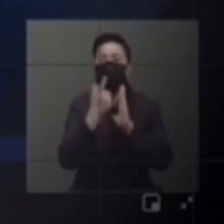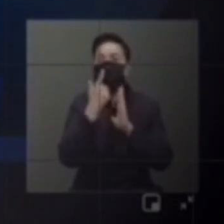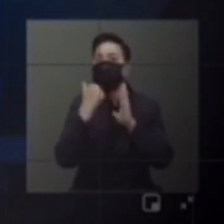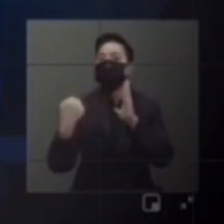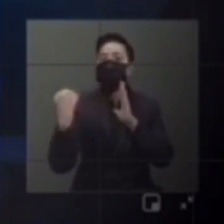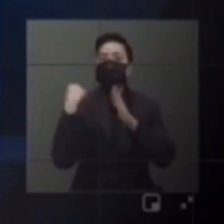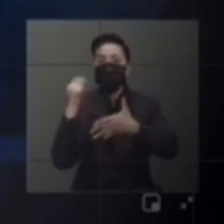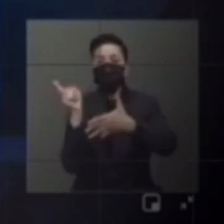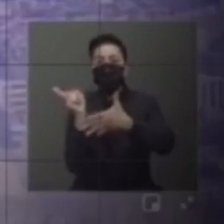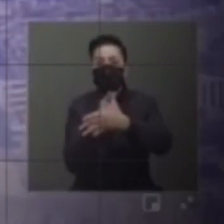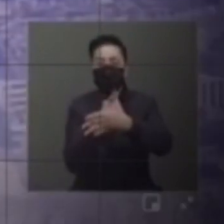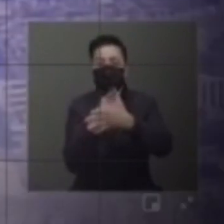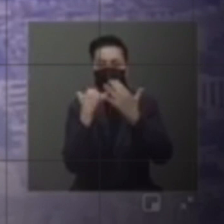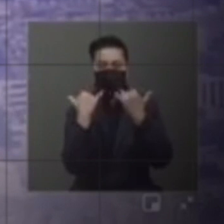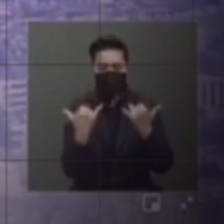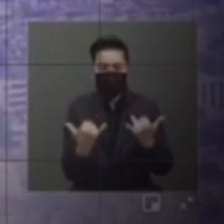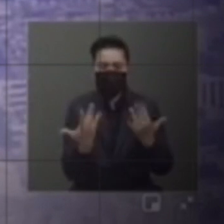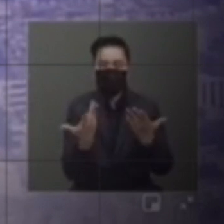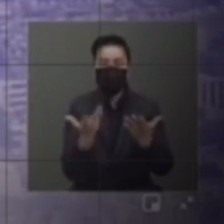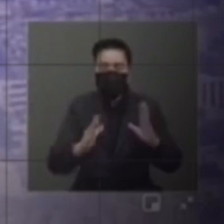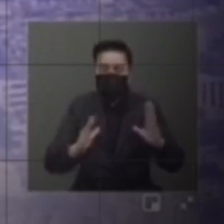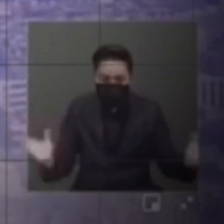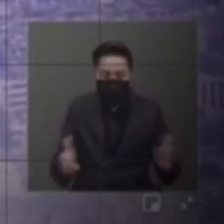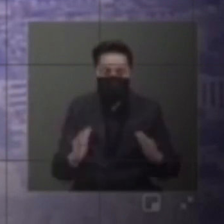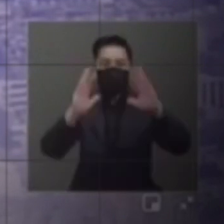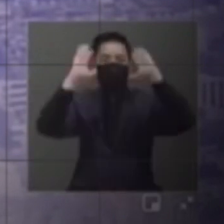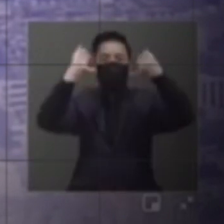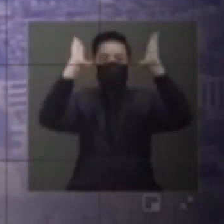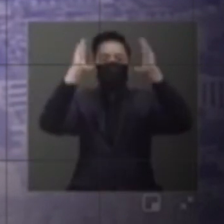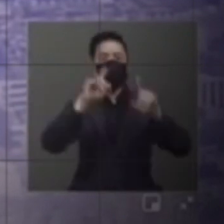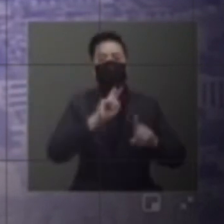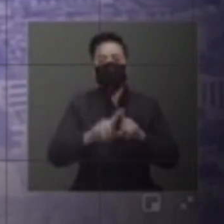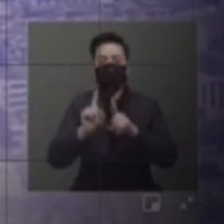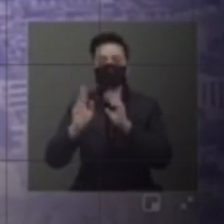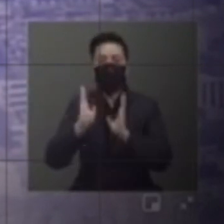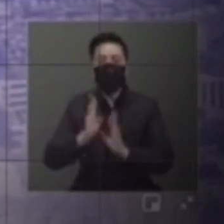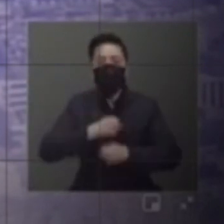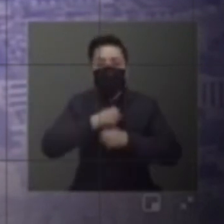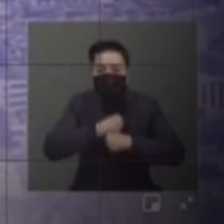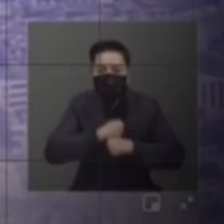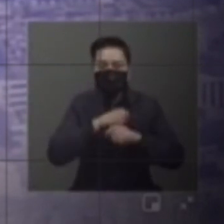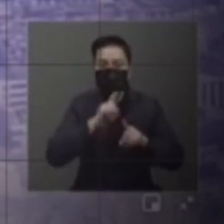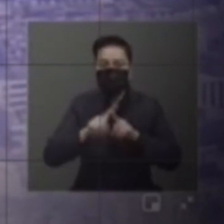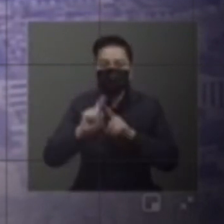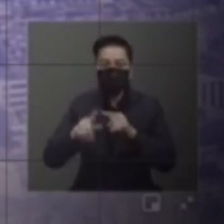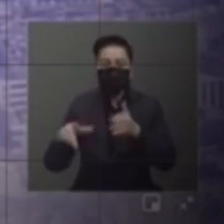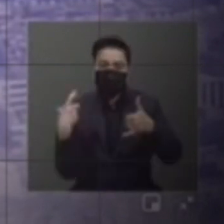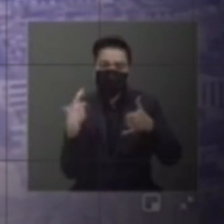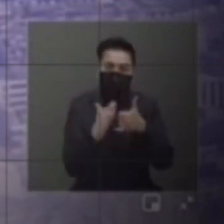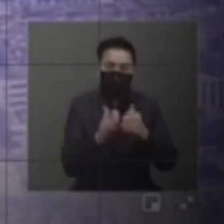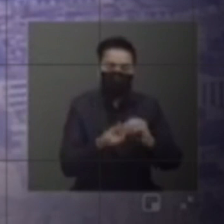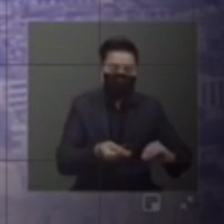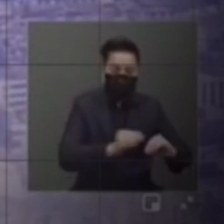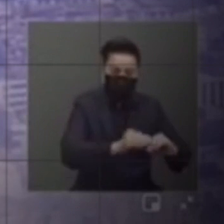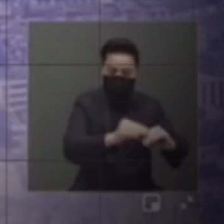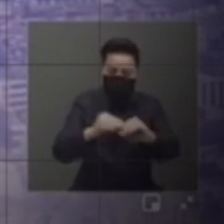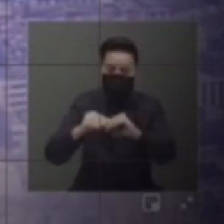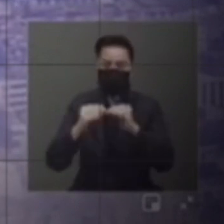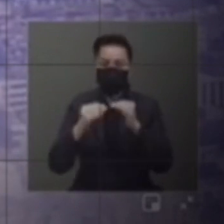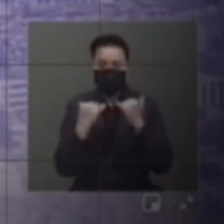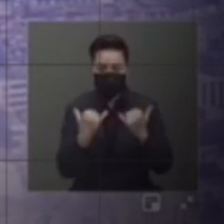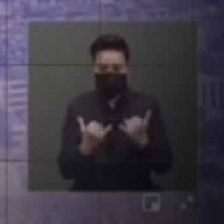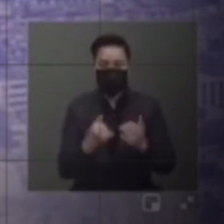เข้มให้มีการรณรงค์ประชาสัมพันธ์นะคะขอให้ผู้สูงอายุได้รับการฉีดวัคซีนให้มากยิ่งขึ้นในช่วงนี้ด้วย